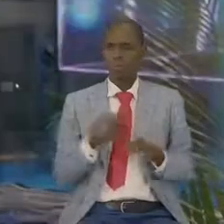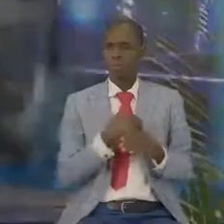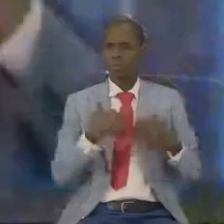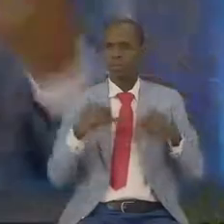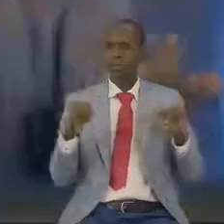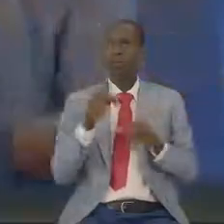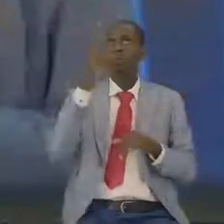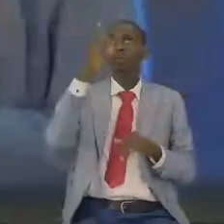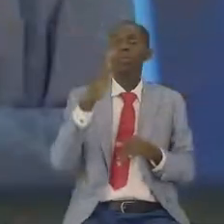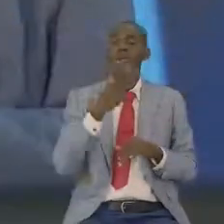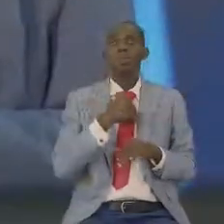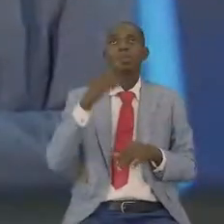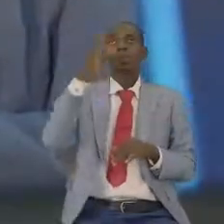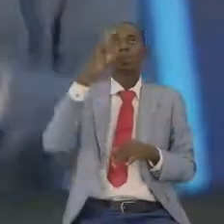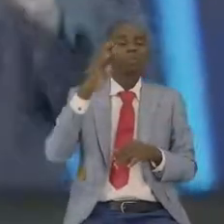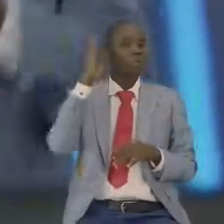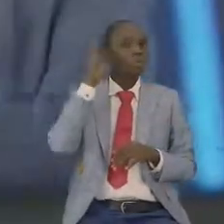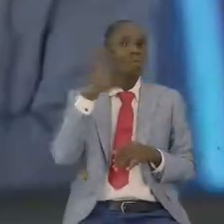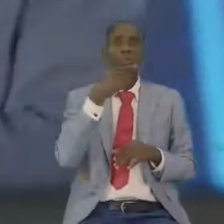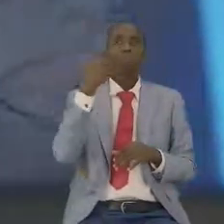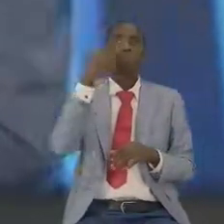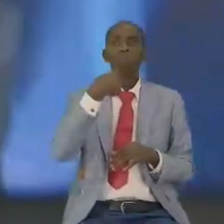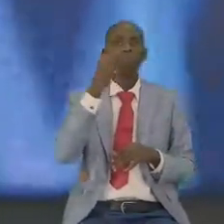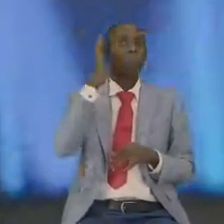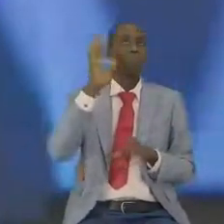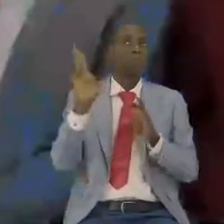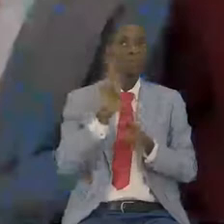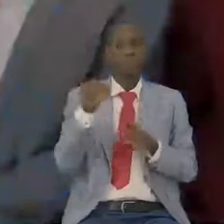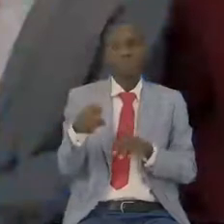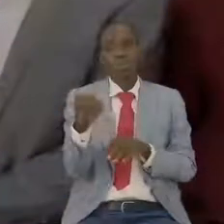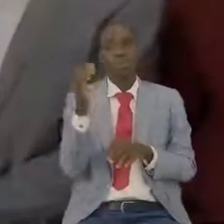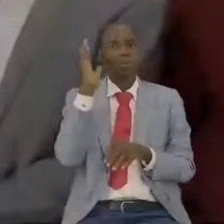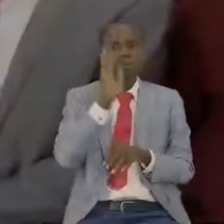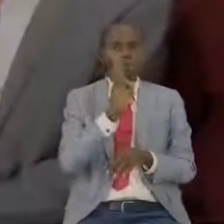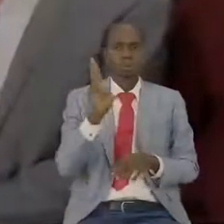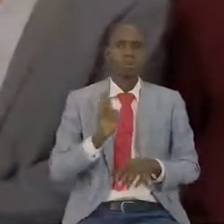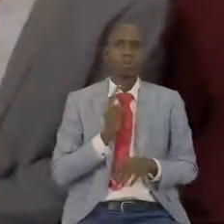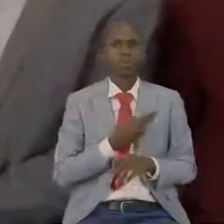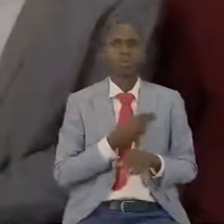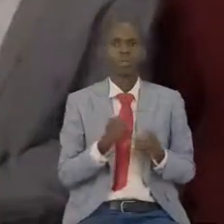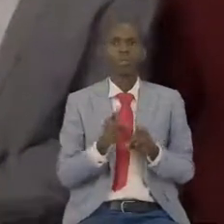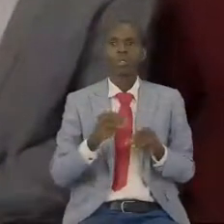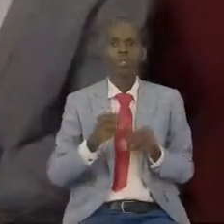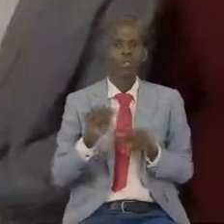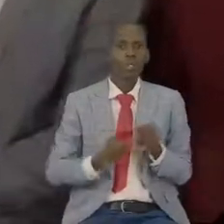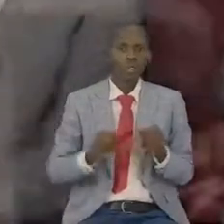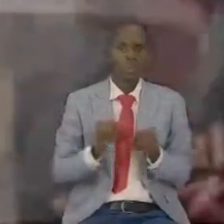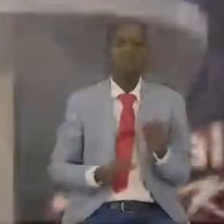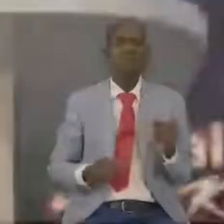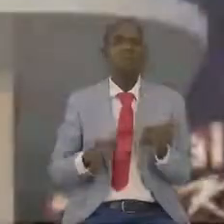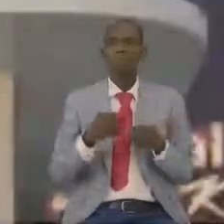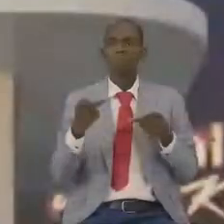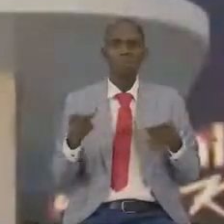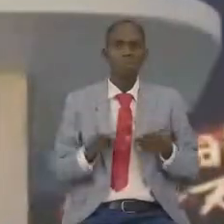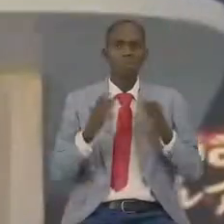n'avons-nous pas le même Dieu? Et Dieu qui veut les gens, ne peut-il pas nous utiliser? Il va nous utiliser dans notre communauté et partout nous